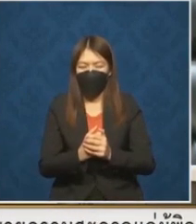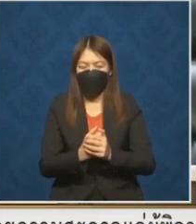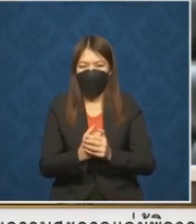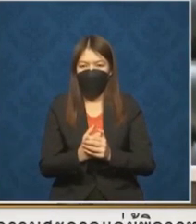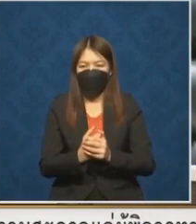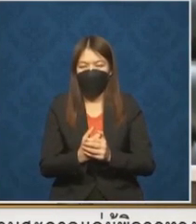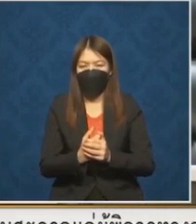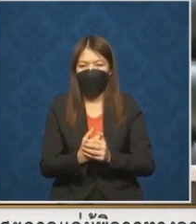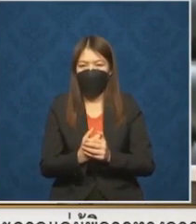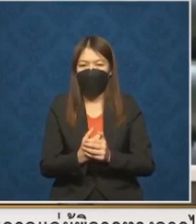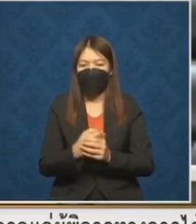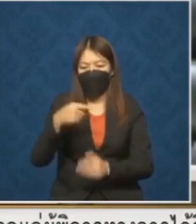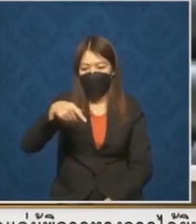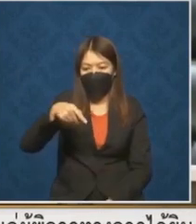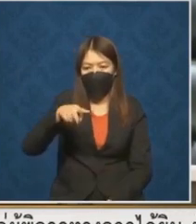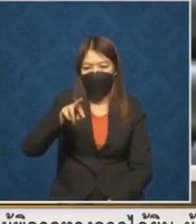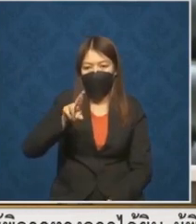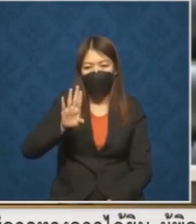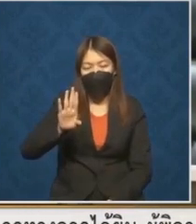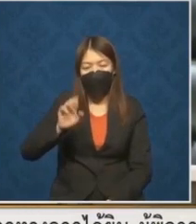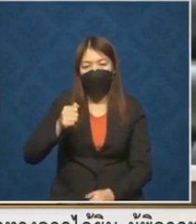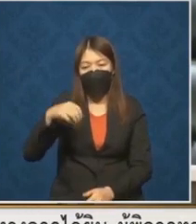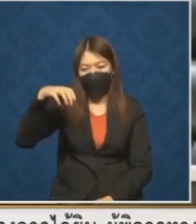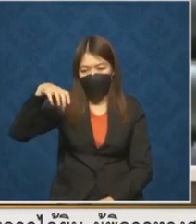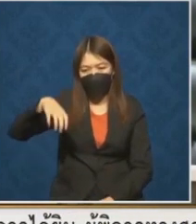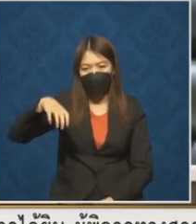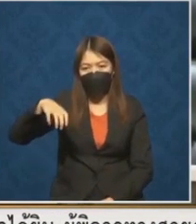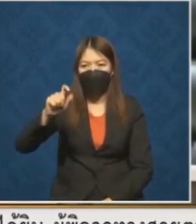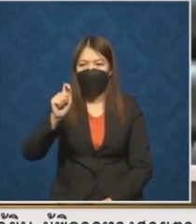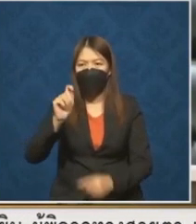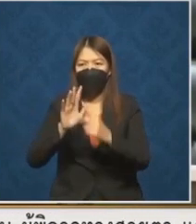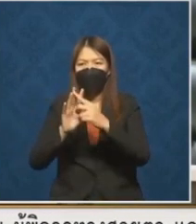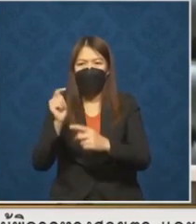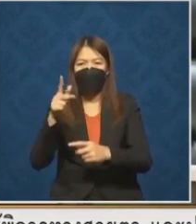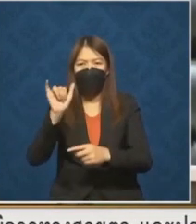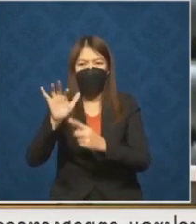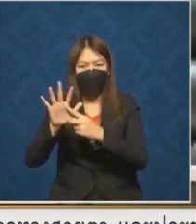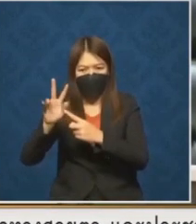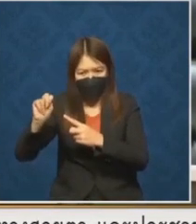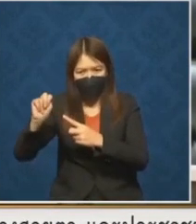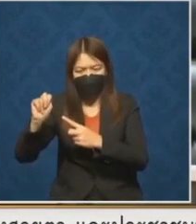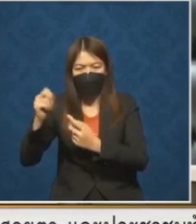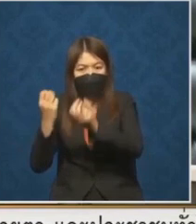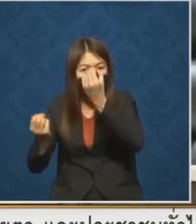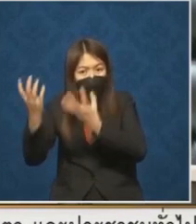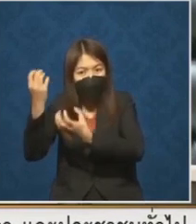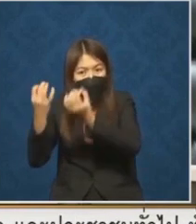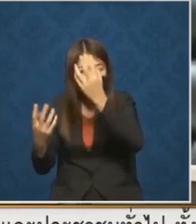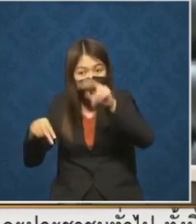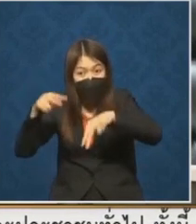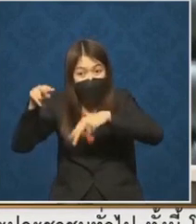ื่องมาคือพระมยะอุทยานแ่งชาติซึพระมะอุทยานแงชาติเกิดเมอปี 2,00